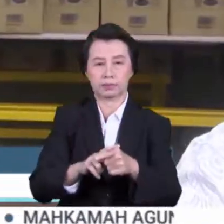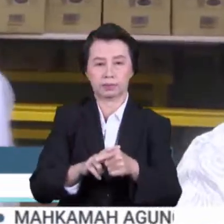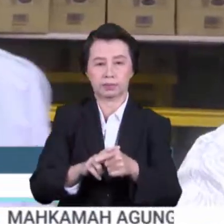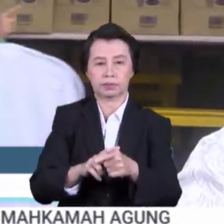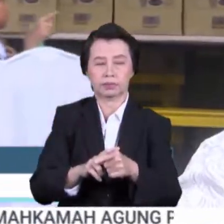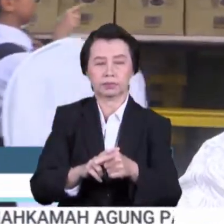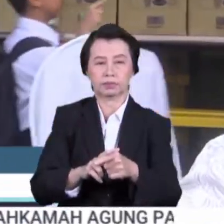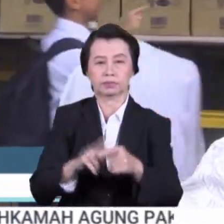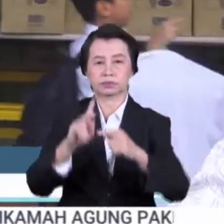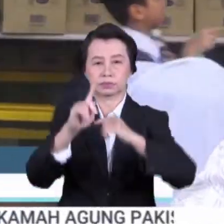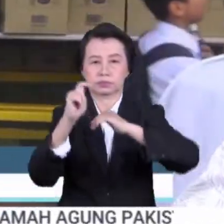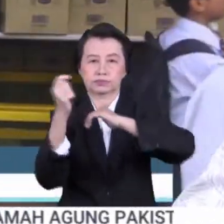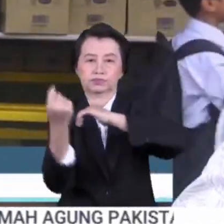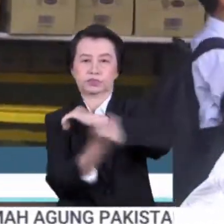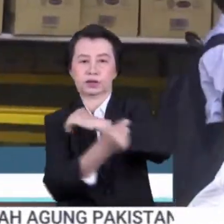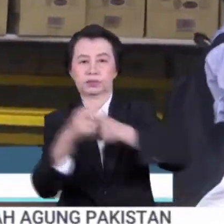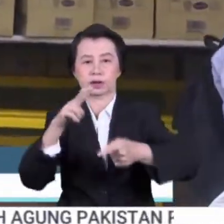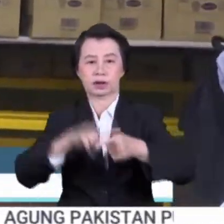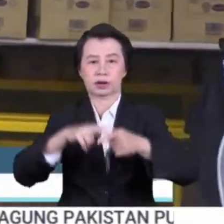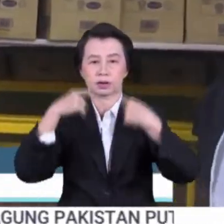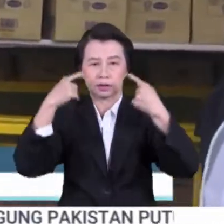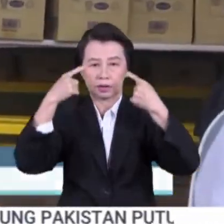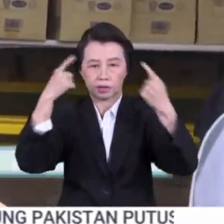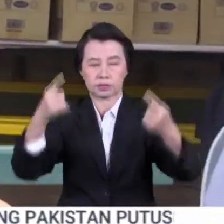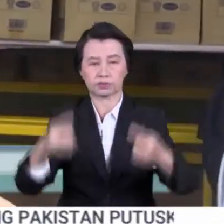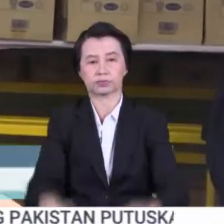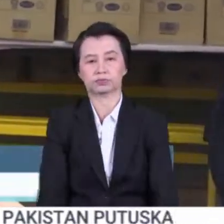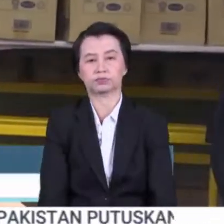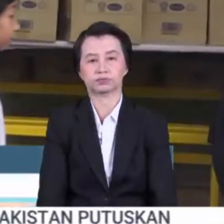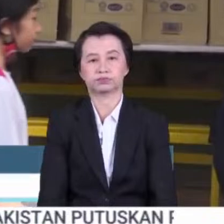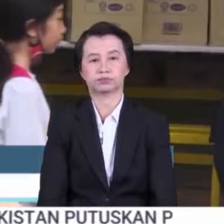hari ini kita edarkan air sebanyak